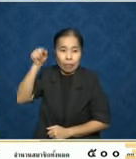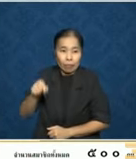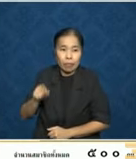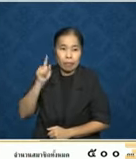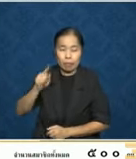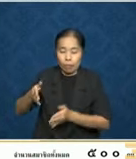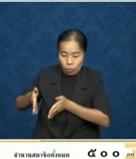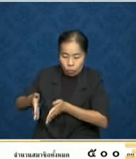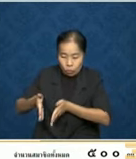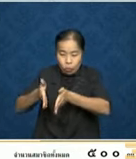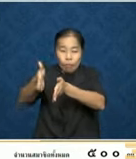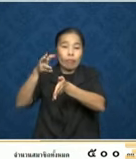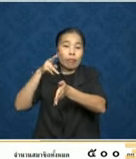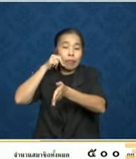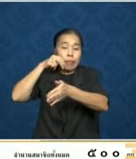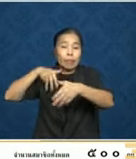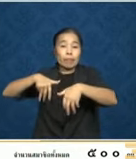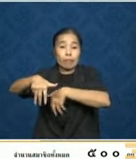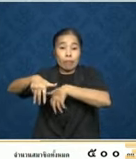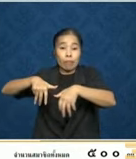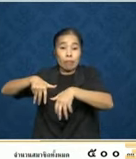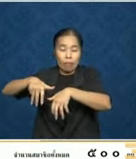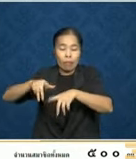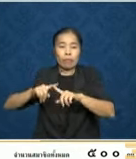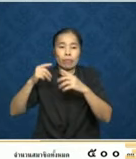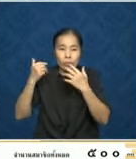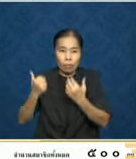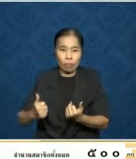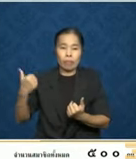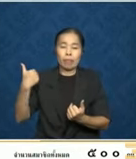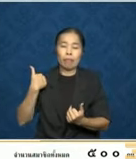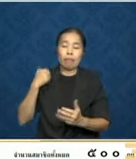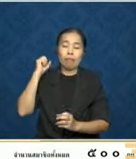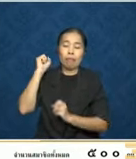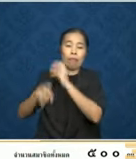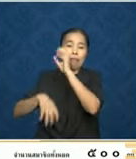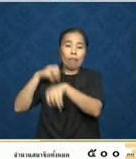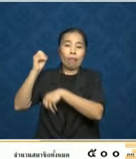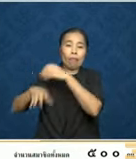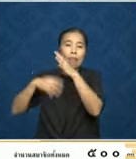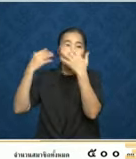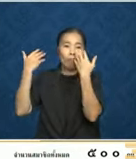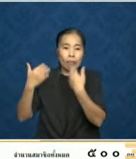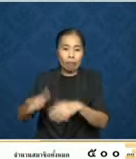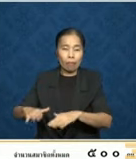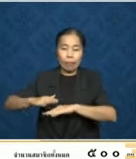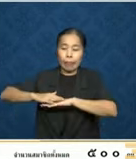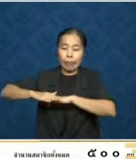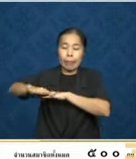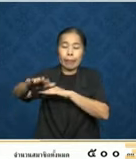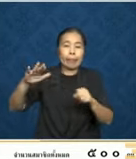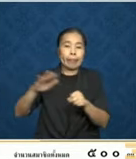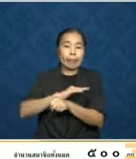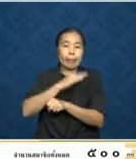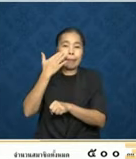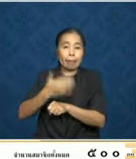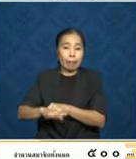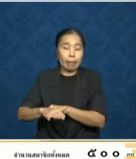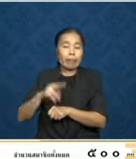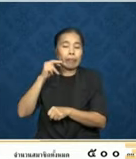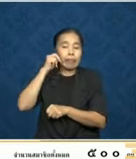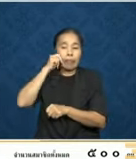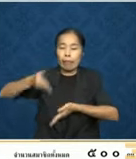ารณะแต่ปัจจุบันนี้นะคะมีขยะจากกองขยะเนี้ยสไลด์ทับคลองสาธารณะนี้ไปเรียบร้อยแล้วค่ะ